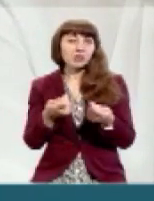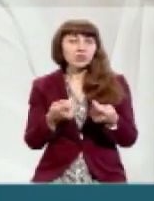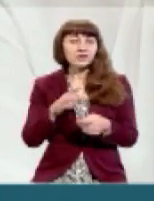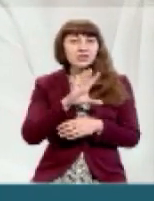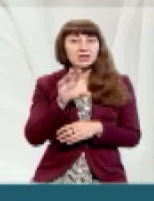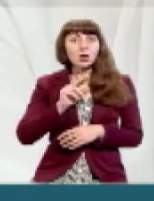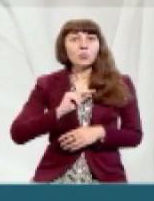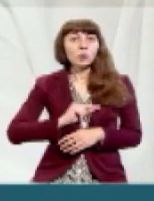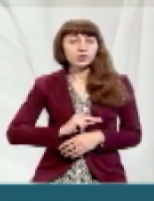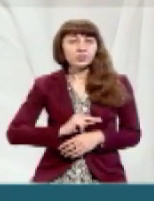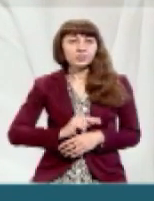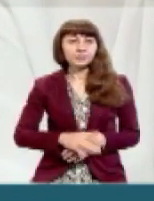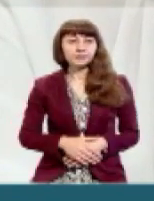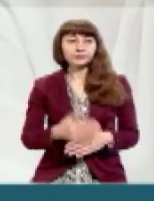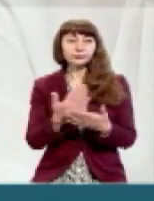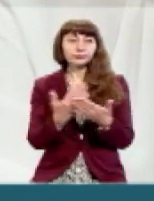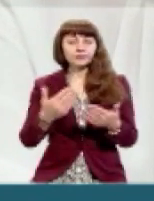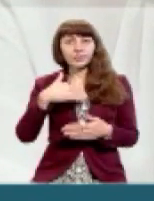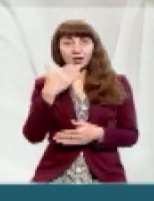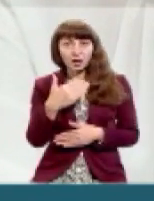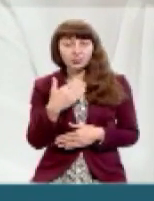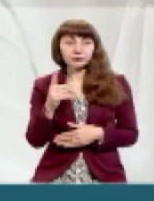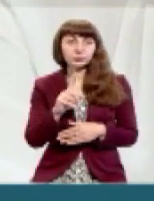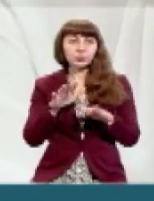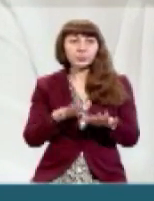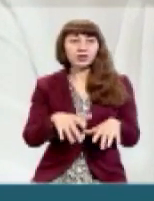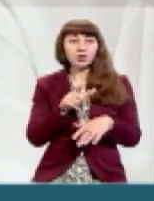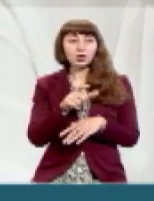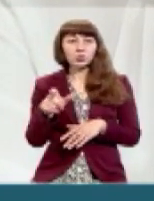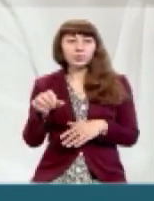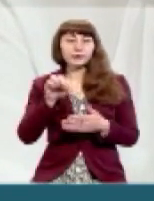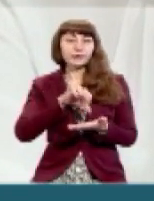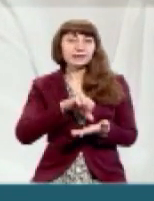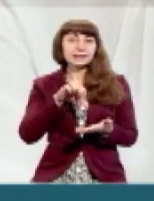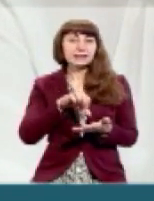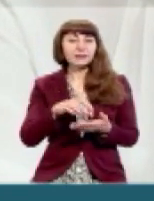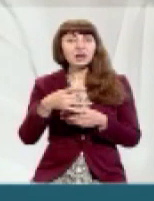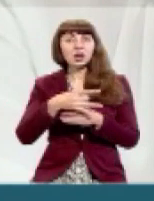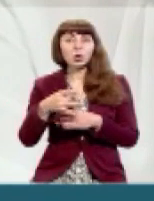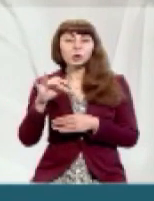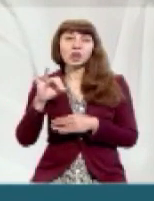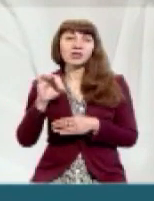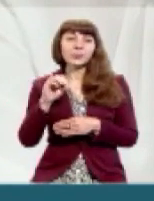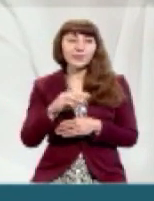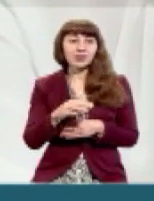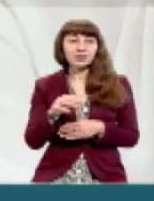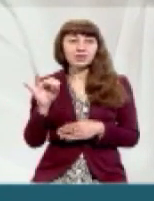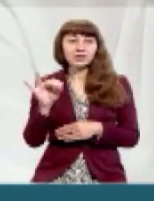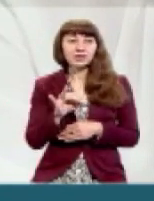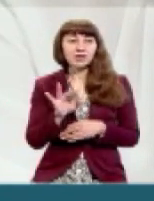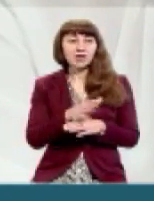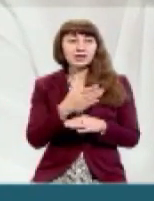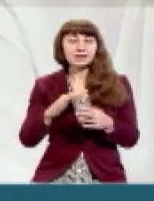всей этой работы поэтому мы считаем что на местах люди в особенности представителей района хакиматов и